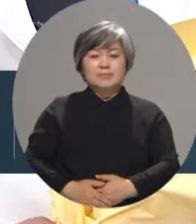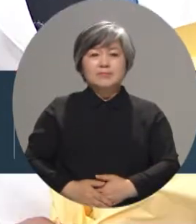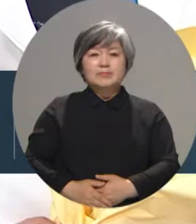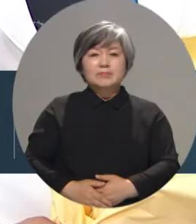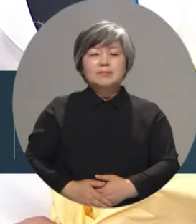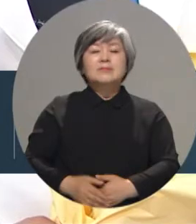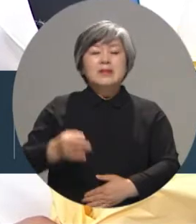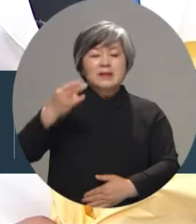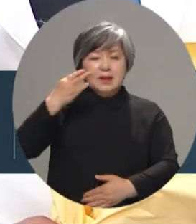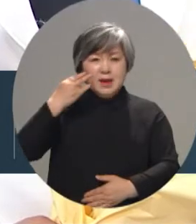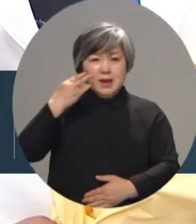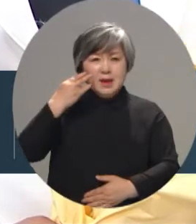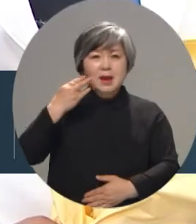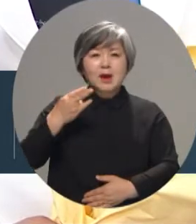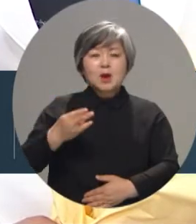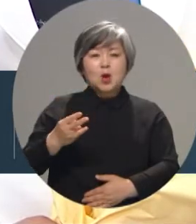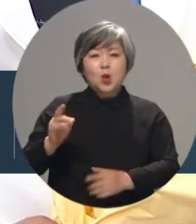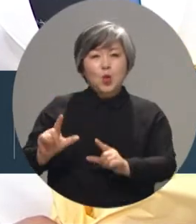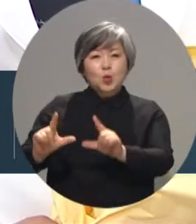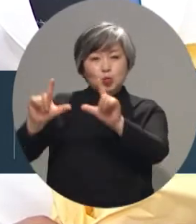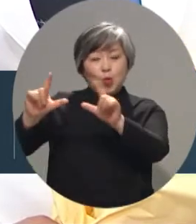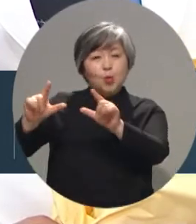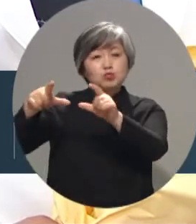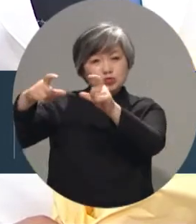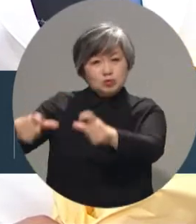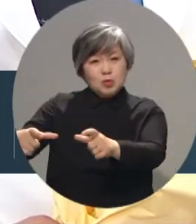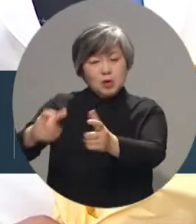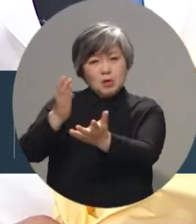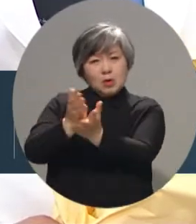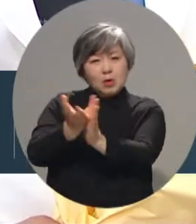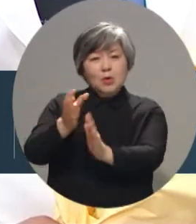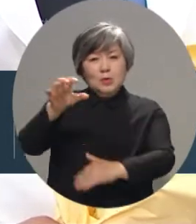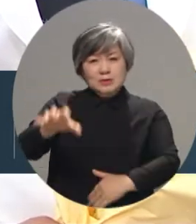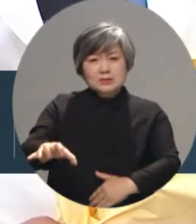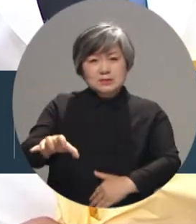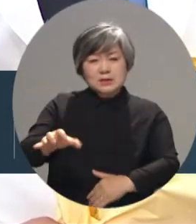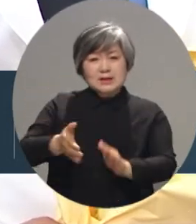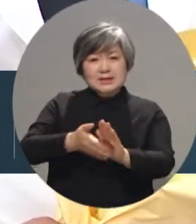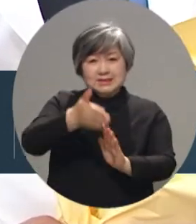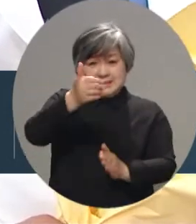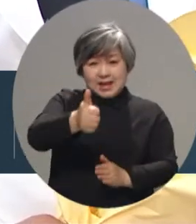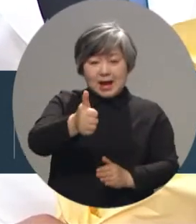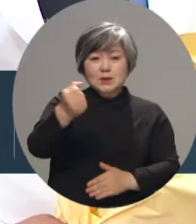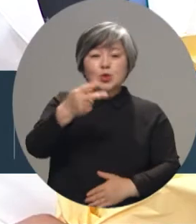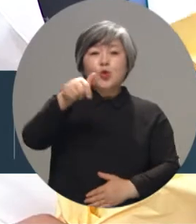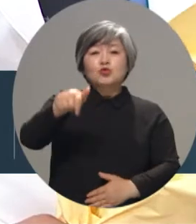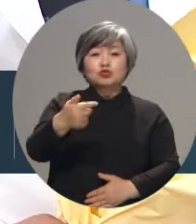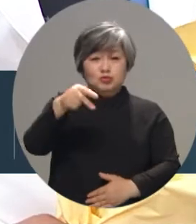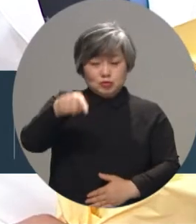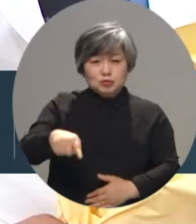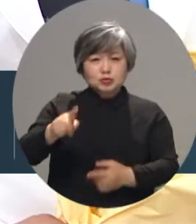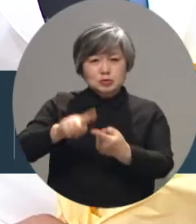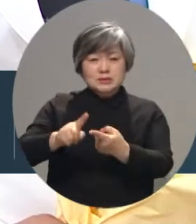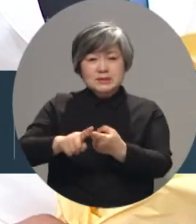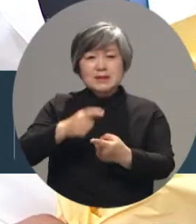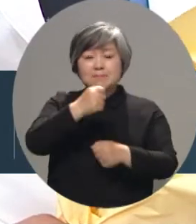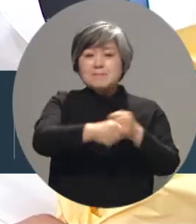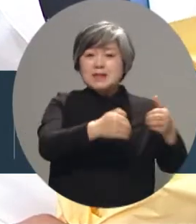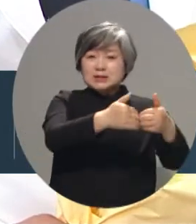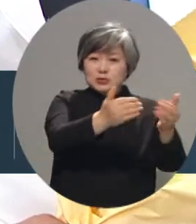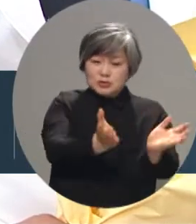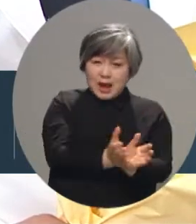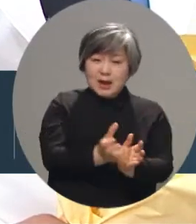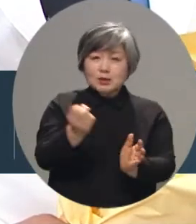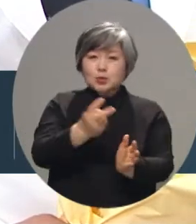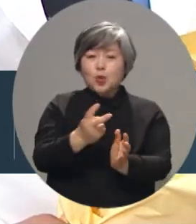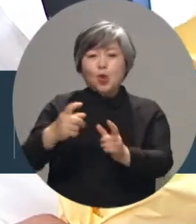네, 특히 동북권의 여러 지역에서 시장 군수들이 민주당 소속 후보와 무소속